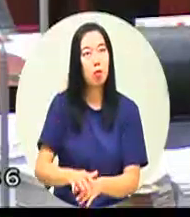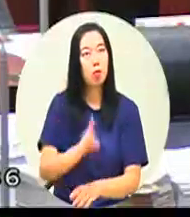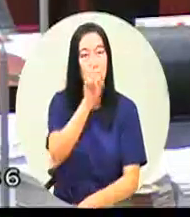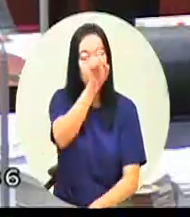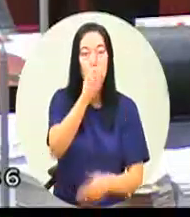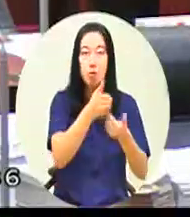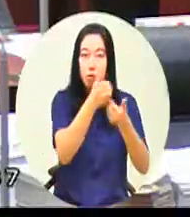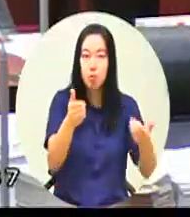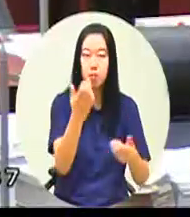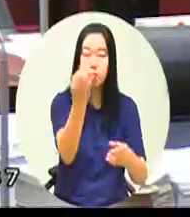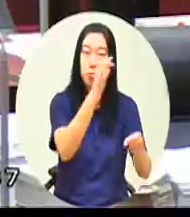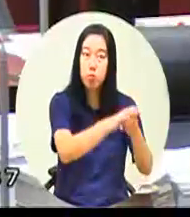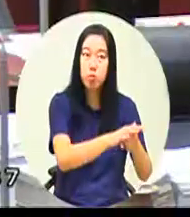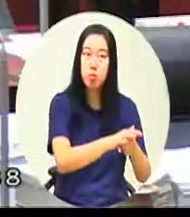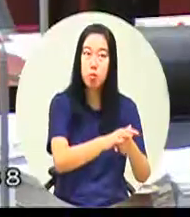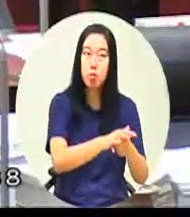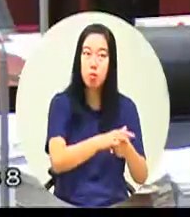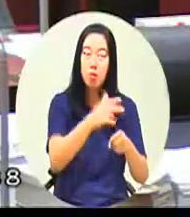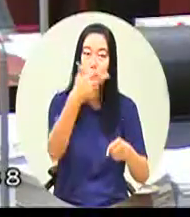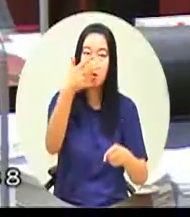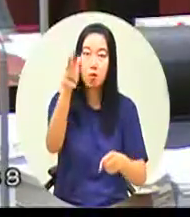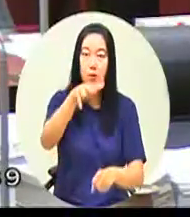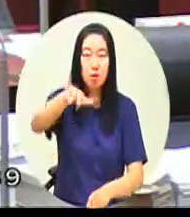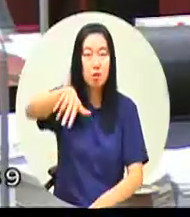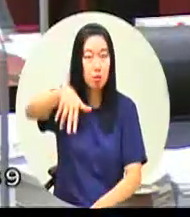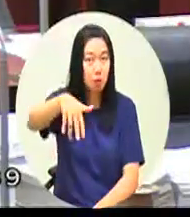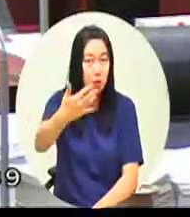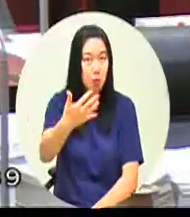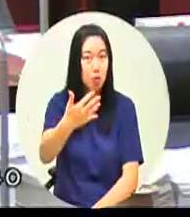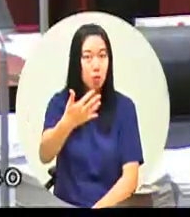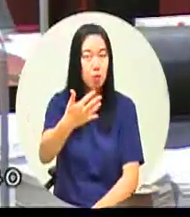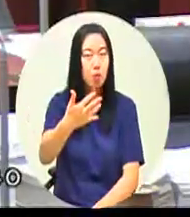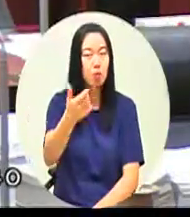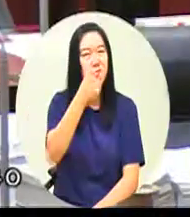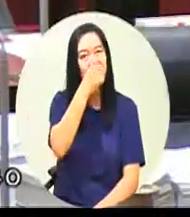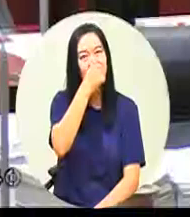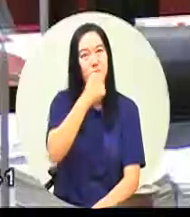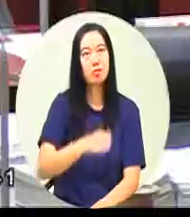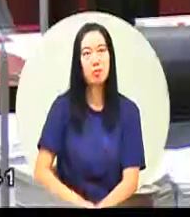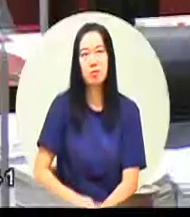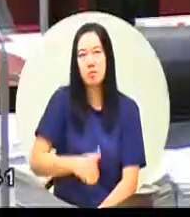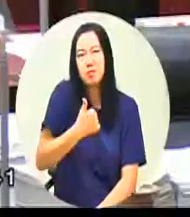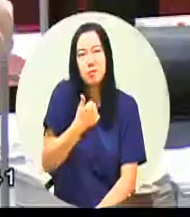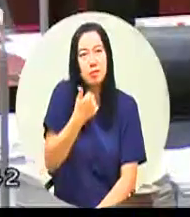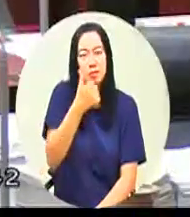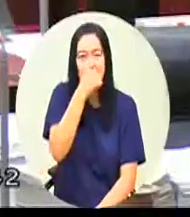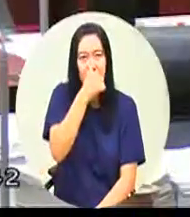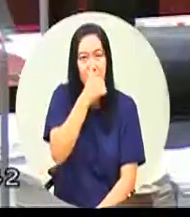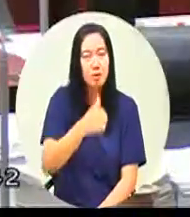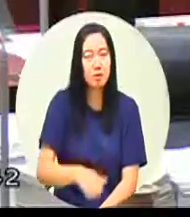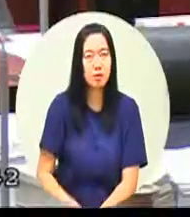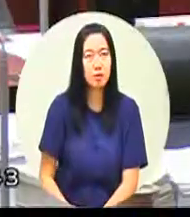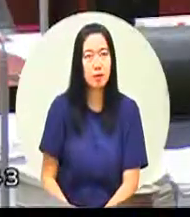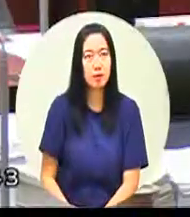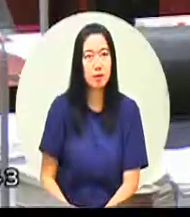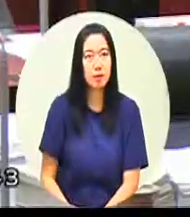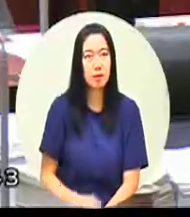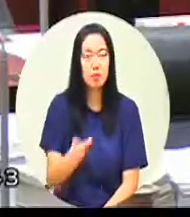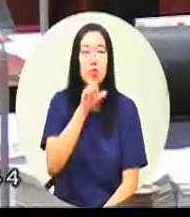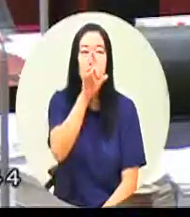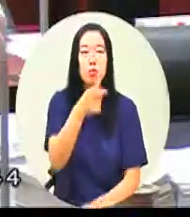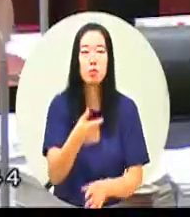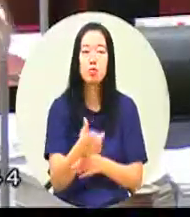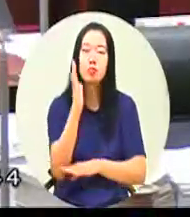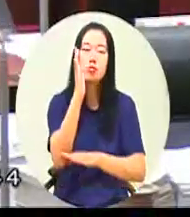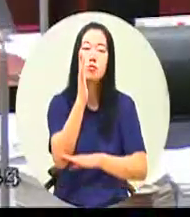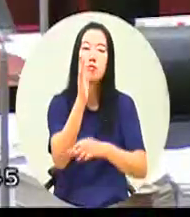啦，一分地哈、哦，7500啦。啊，实际上哦，这是无够成本的，但是只是那个就所谓的补助而已，